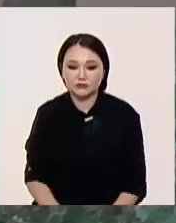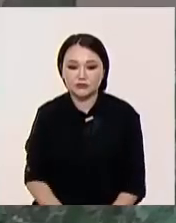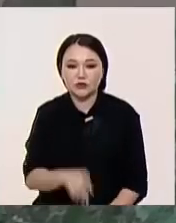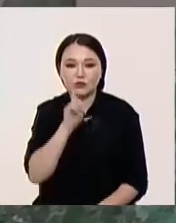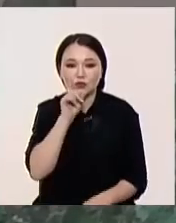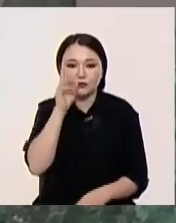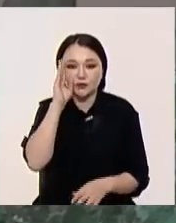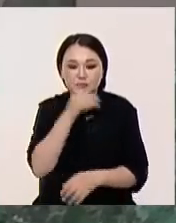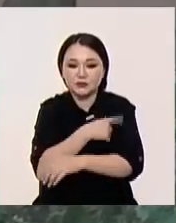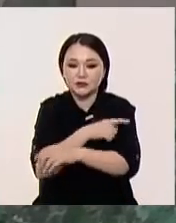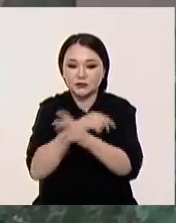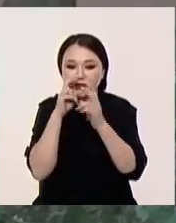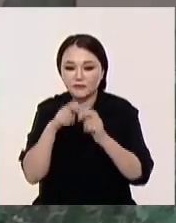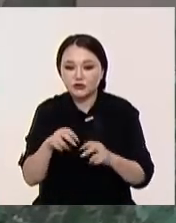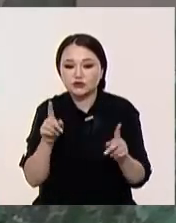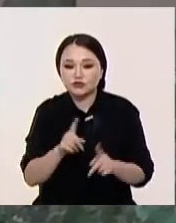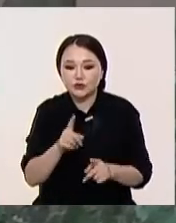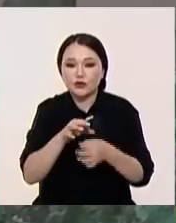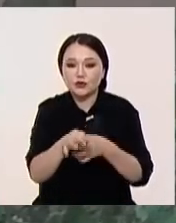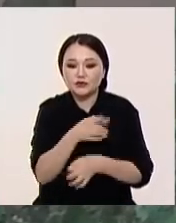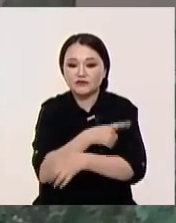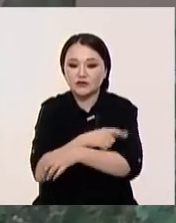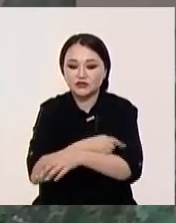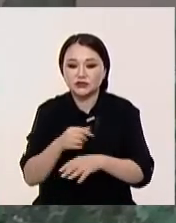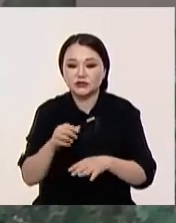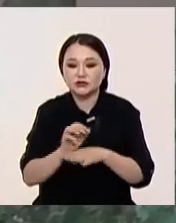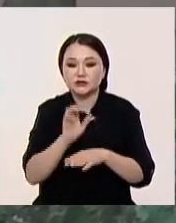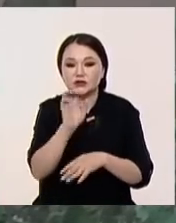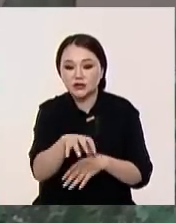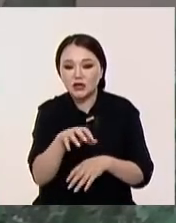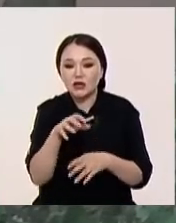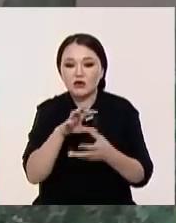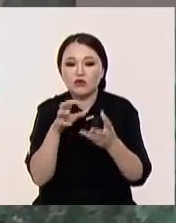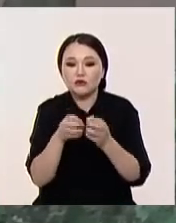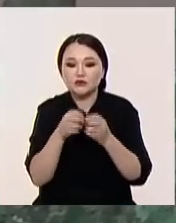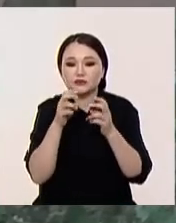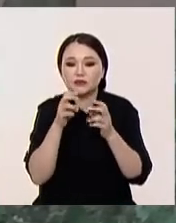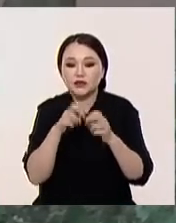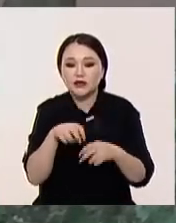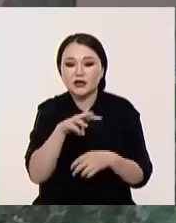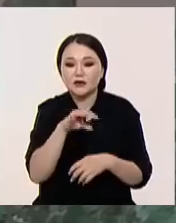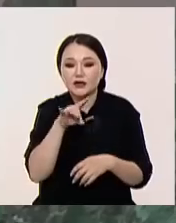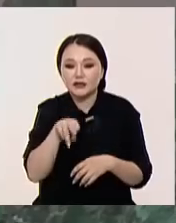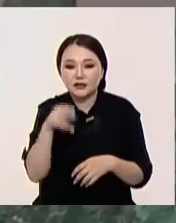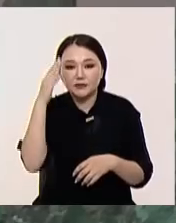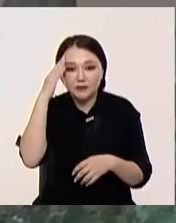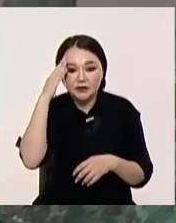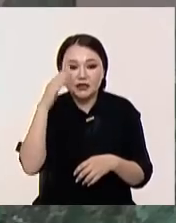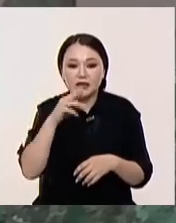жігіт медициналық тексеруден өткізу үшін облыстық ауруханаға жеткізілді. Тексеру нәтижесінде МРТ, мидың КТ